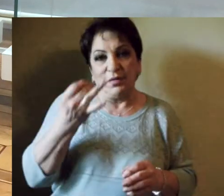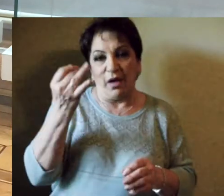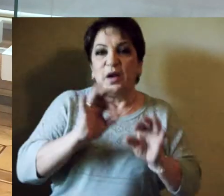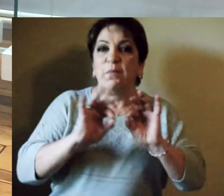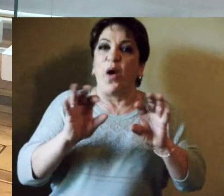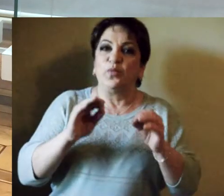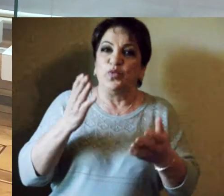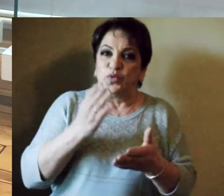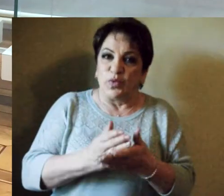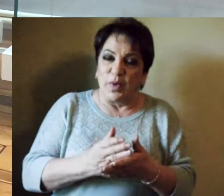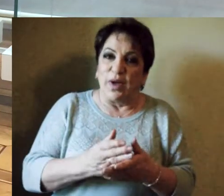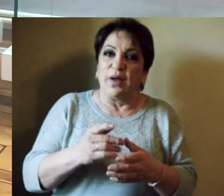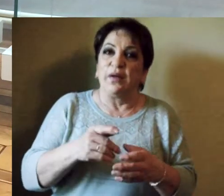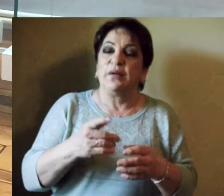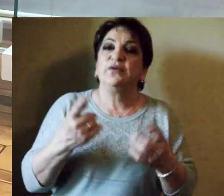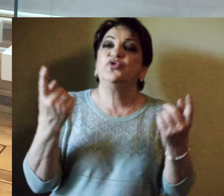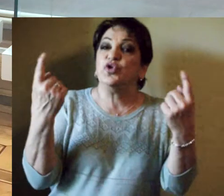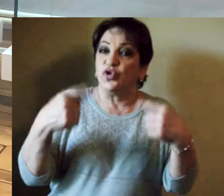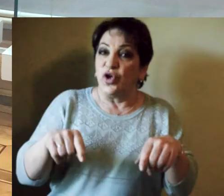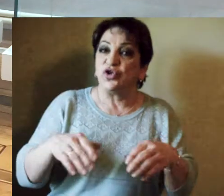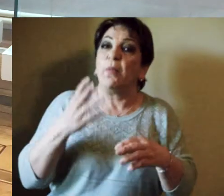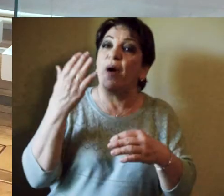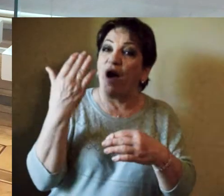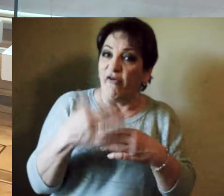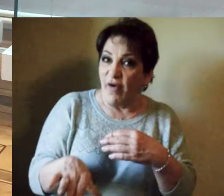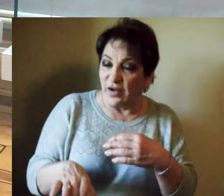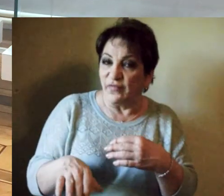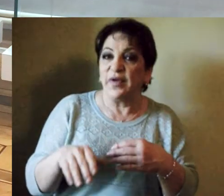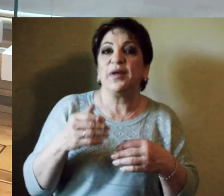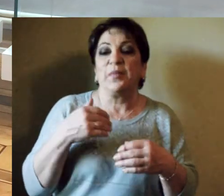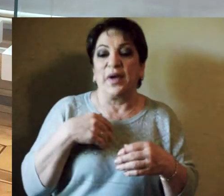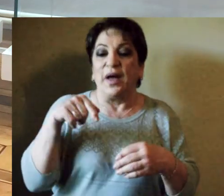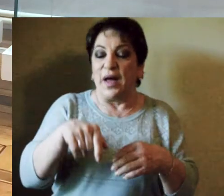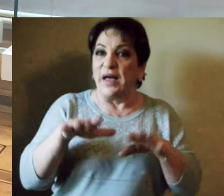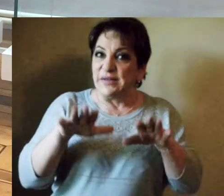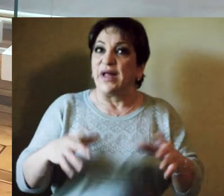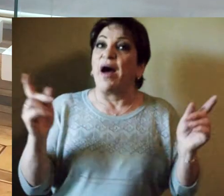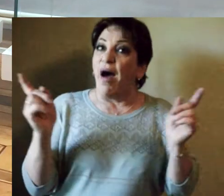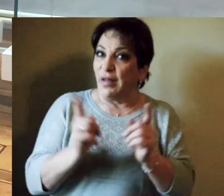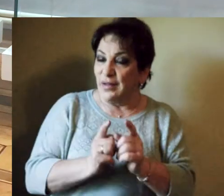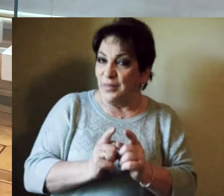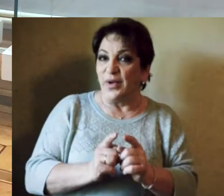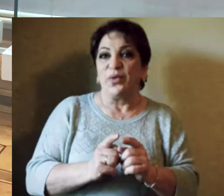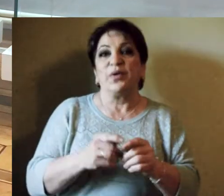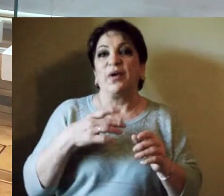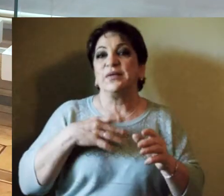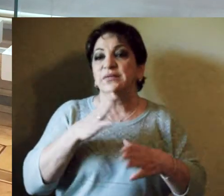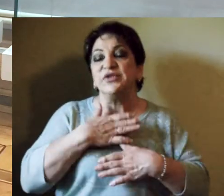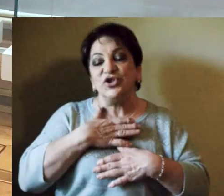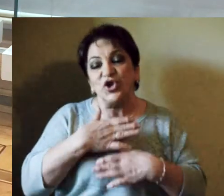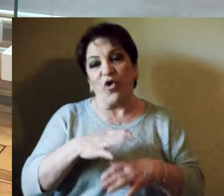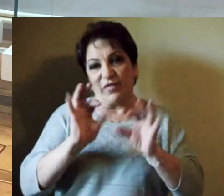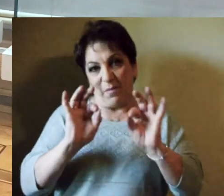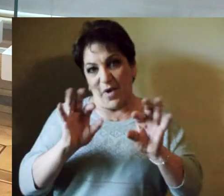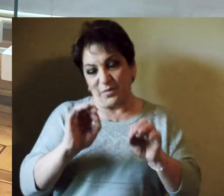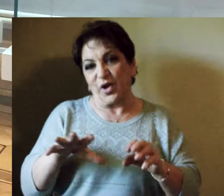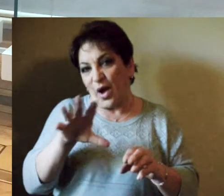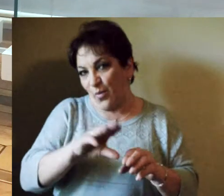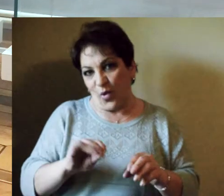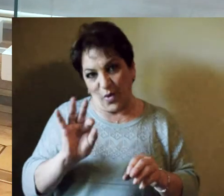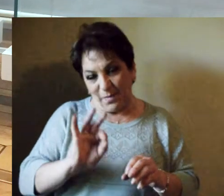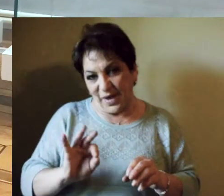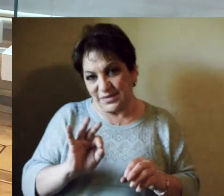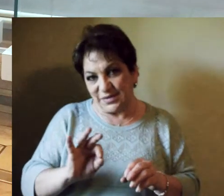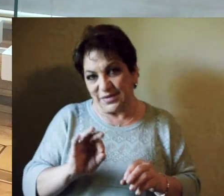պատմություններ են կապված։ Եվ չգնաժամա ավարդվի և մենք այս տեղ հանդիպելու առիթ ունենանք, սիրով կպատմեմ դրանցից